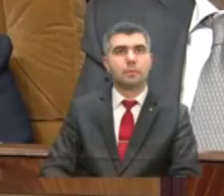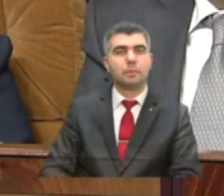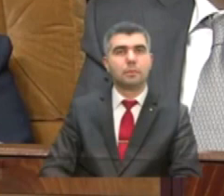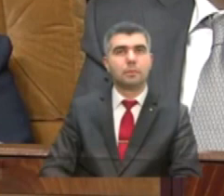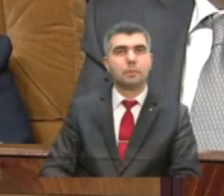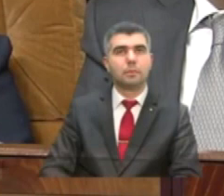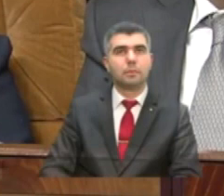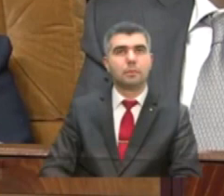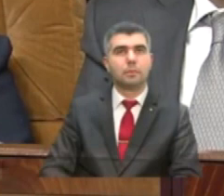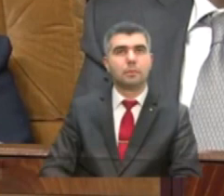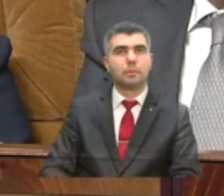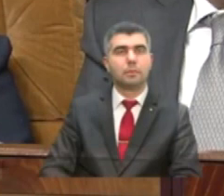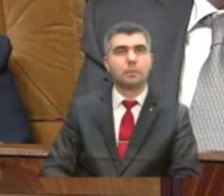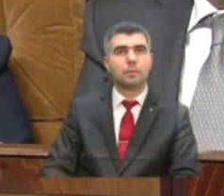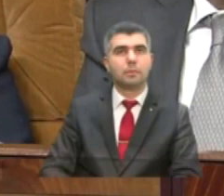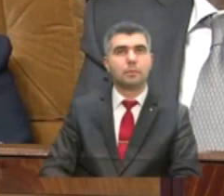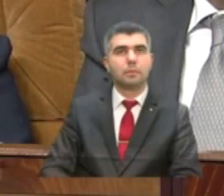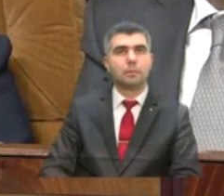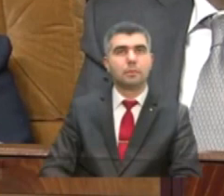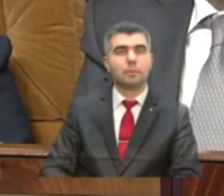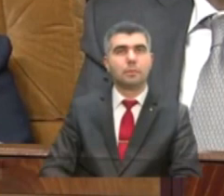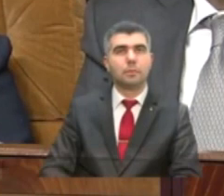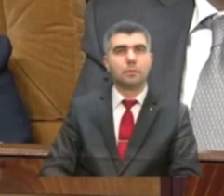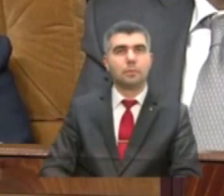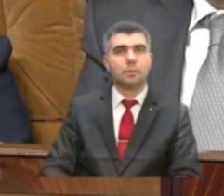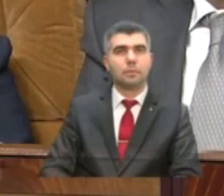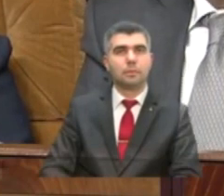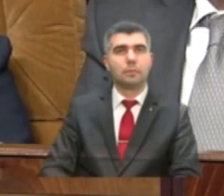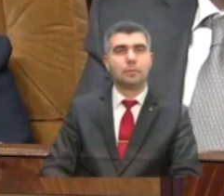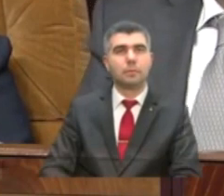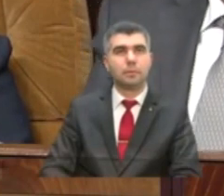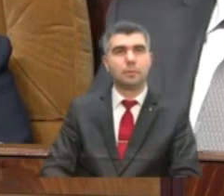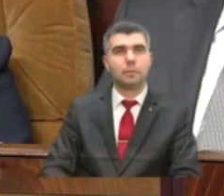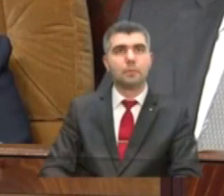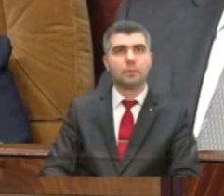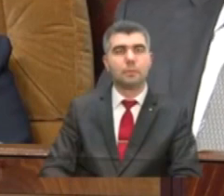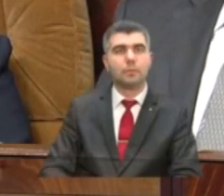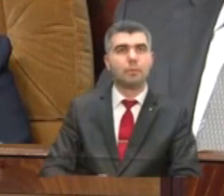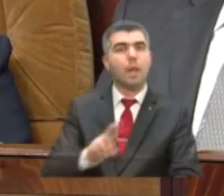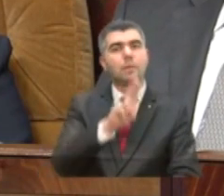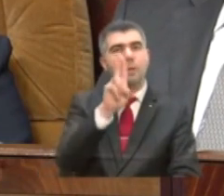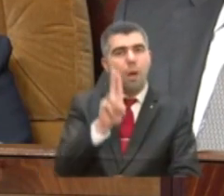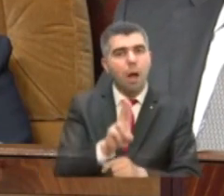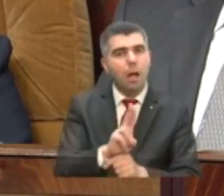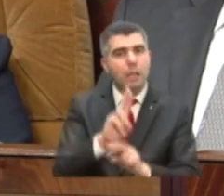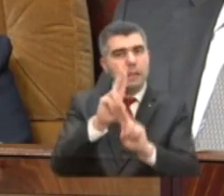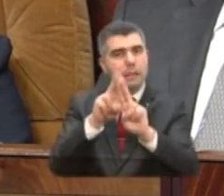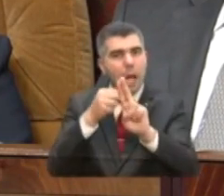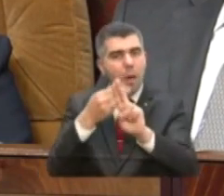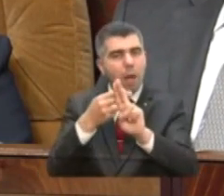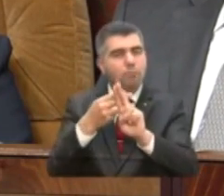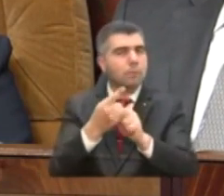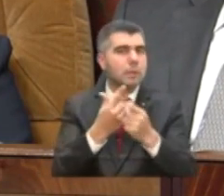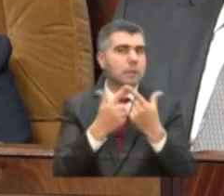لكم الكلمة، لكم الاختيار، سؤال وتعقيب في آن واحد، أو سؤال وبعد ذلك